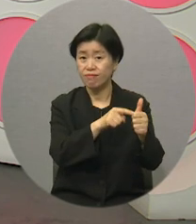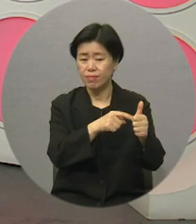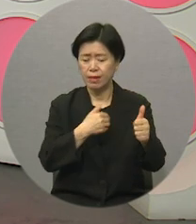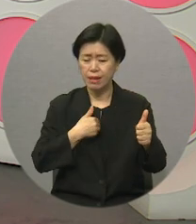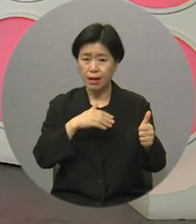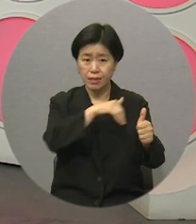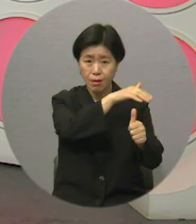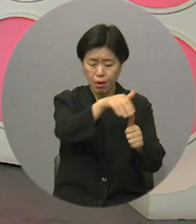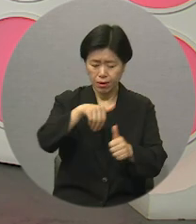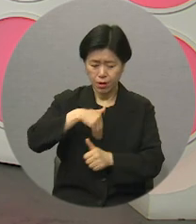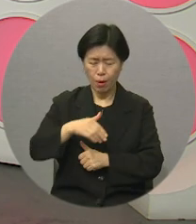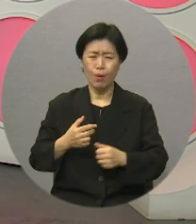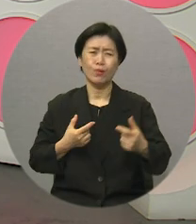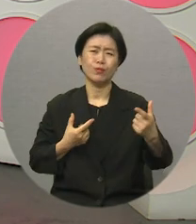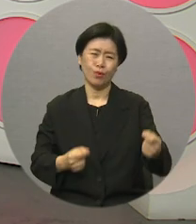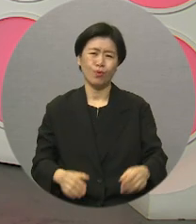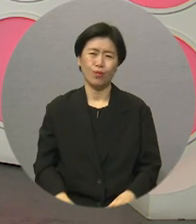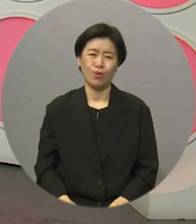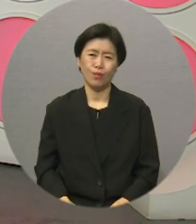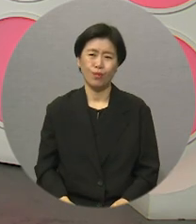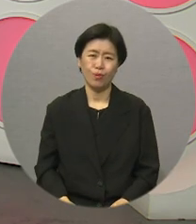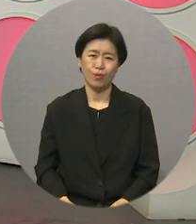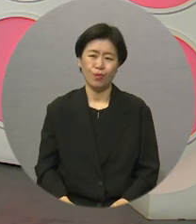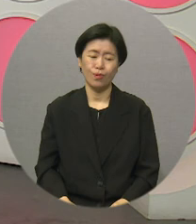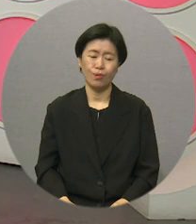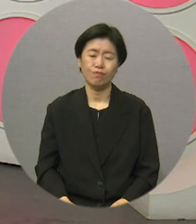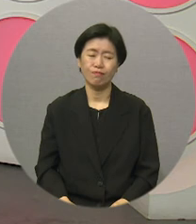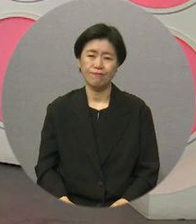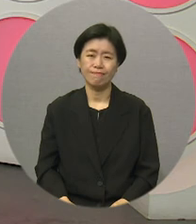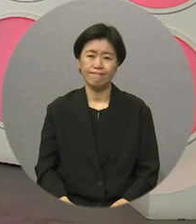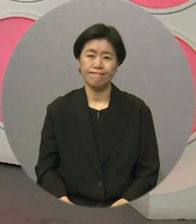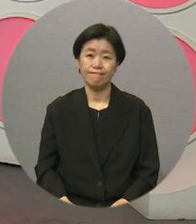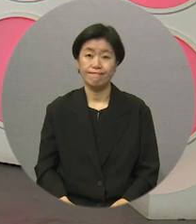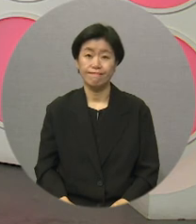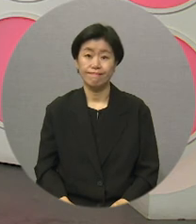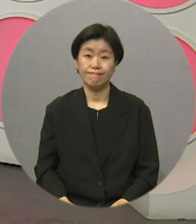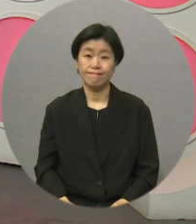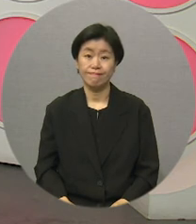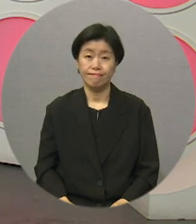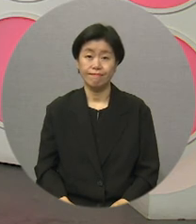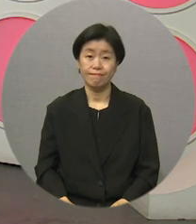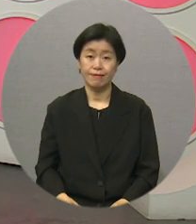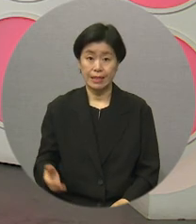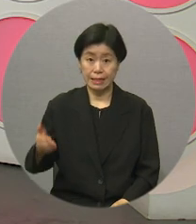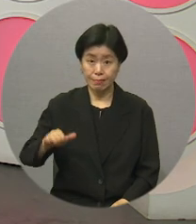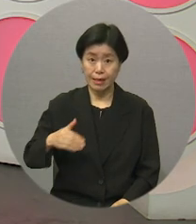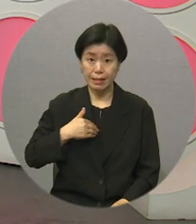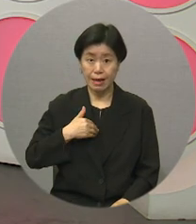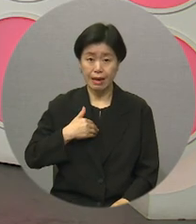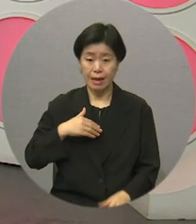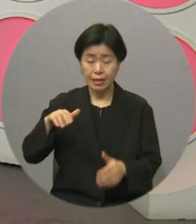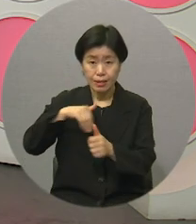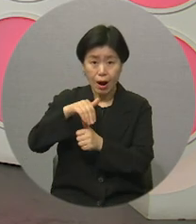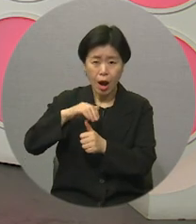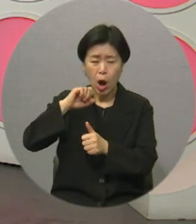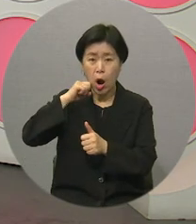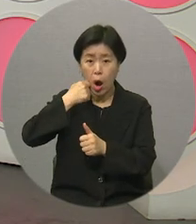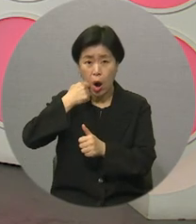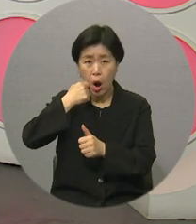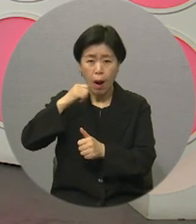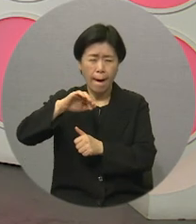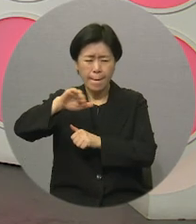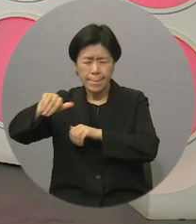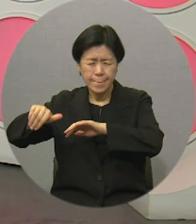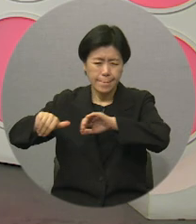방황도 많이 하고 속도 많이 새기고 그리고 꾸준히 어쨌든 간에 저도 이렇게 헤쳐나와서 이 그 터널 끝 예,